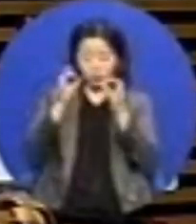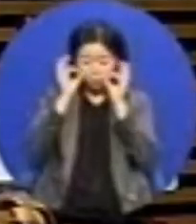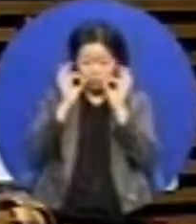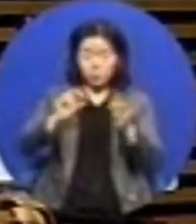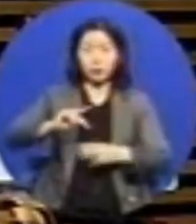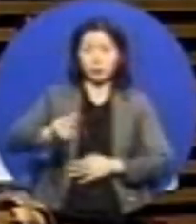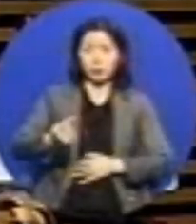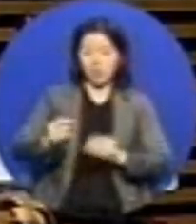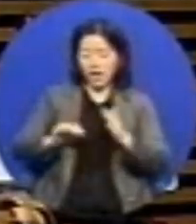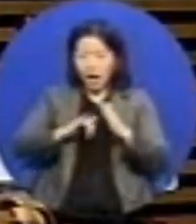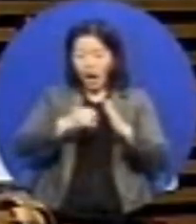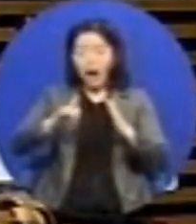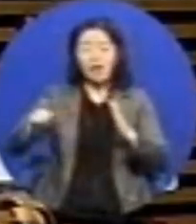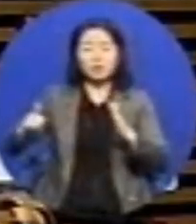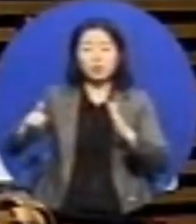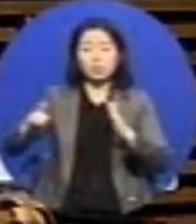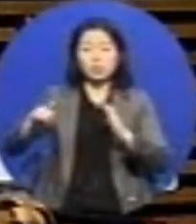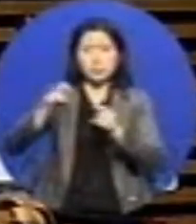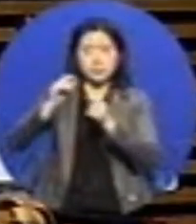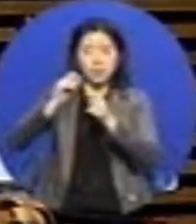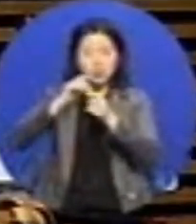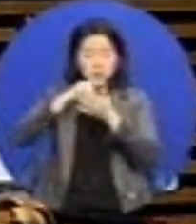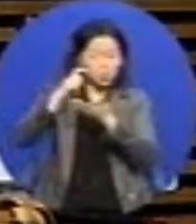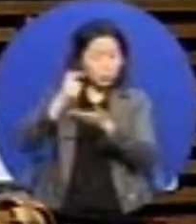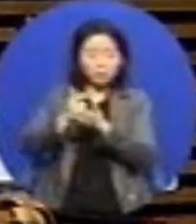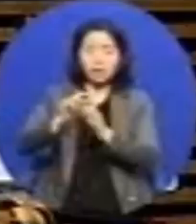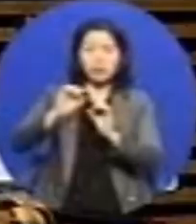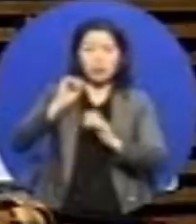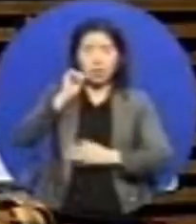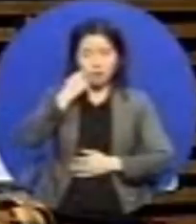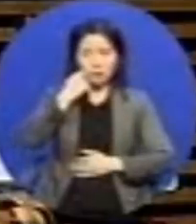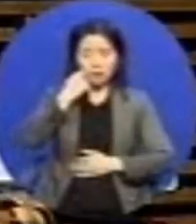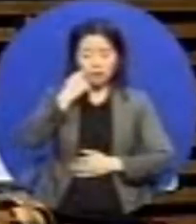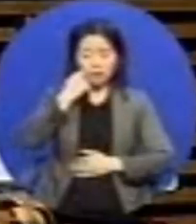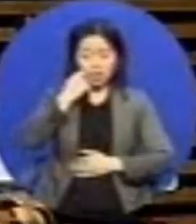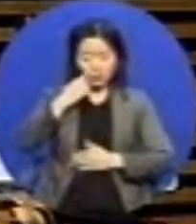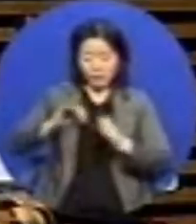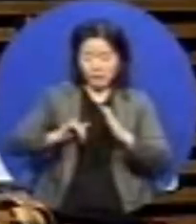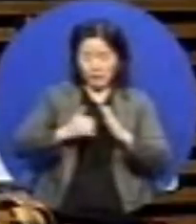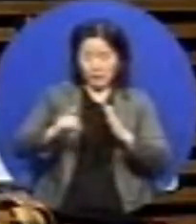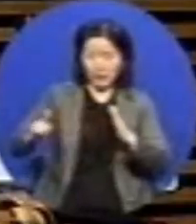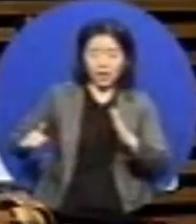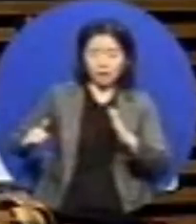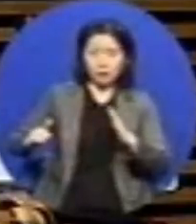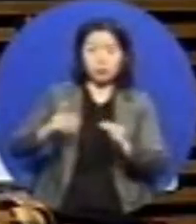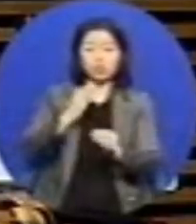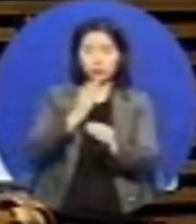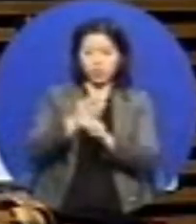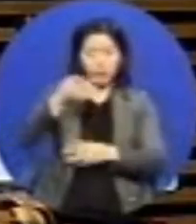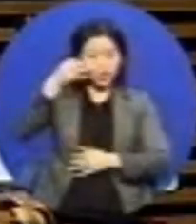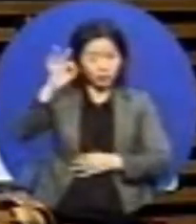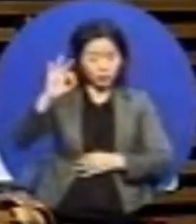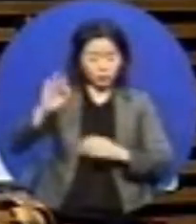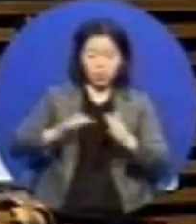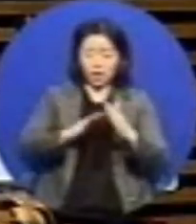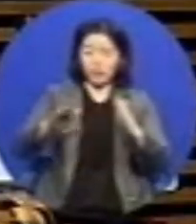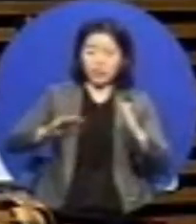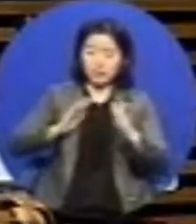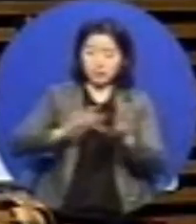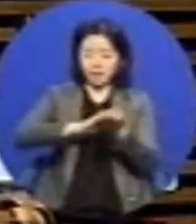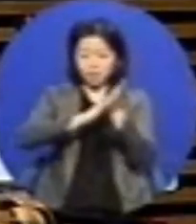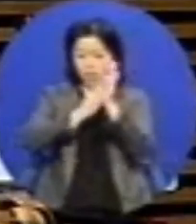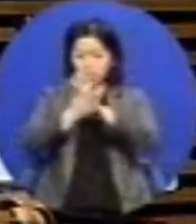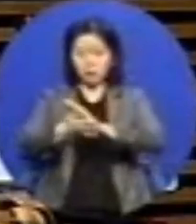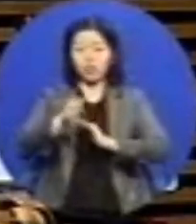수가 없습니다 그래서 가족들 가운데 인정을 받고 가정 안에서 일어나는 변화가 있어야